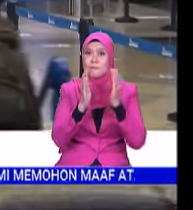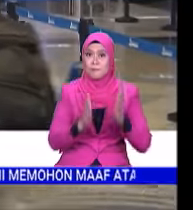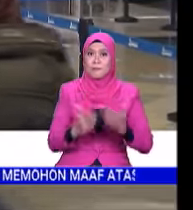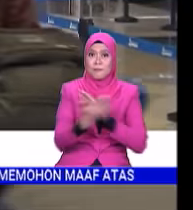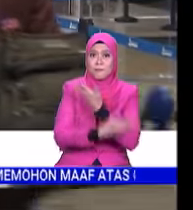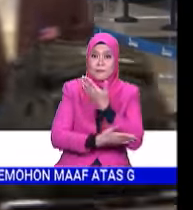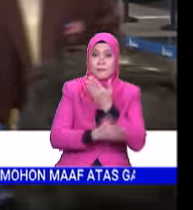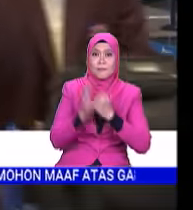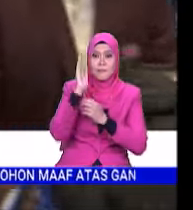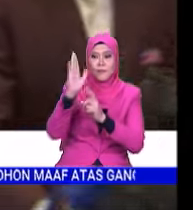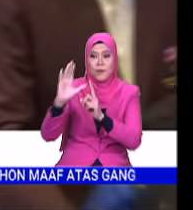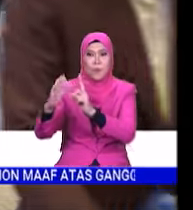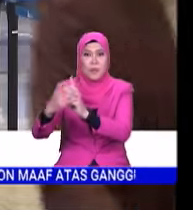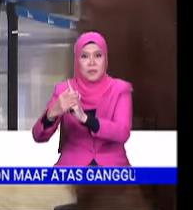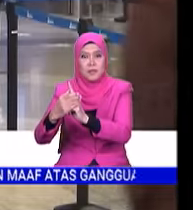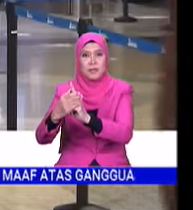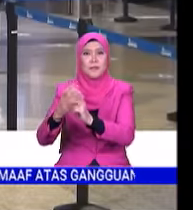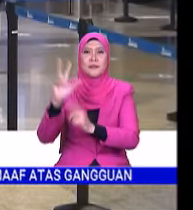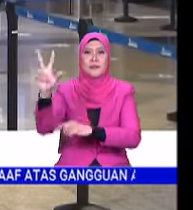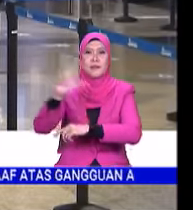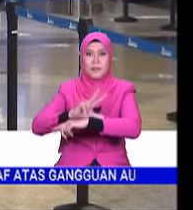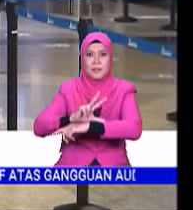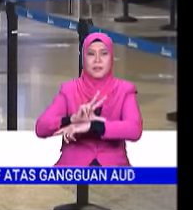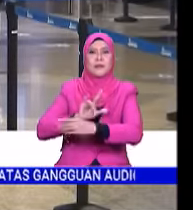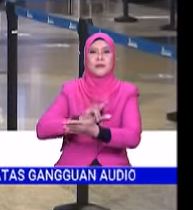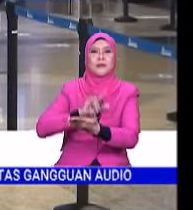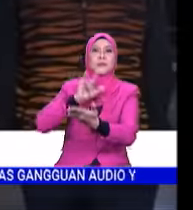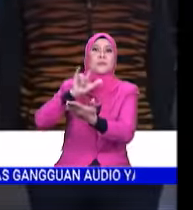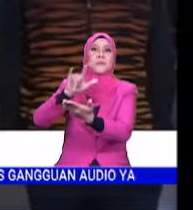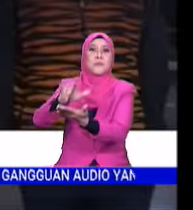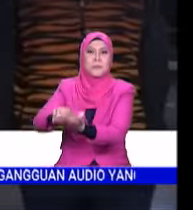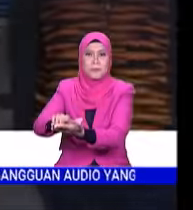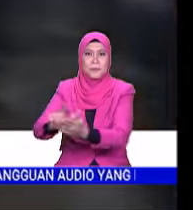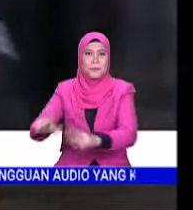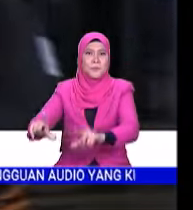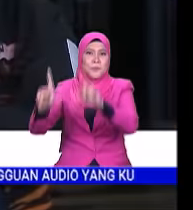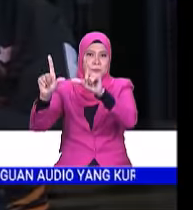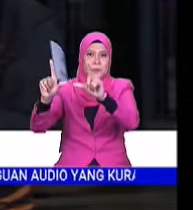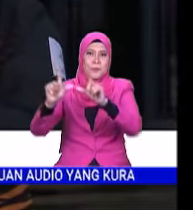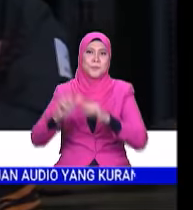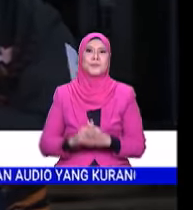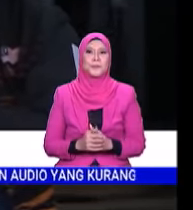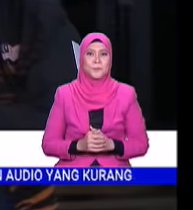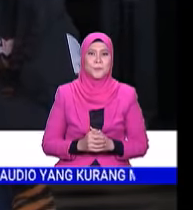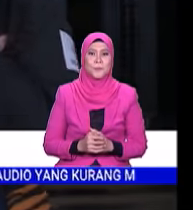bakal menjalani kuarantin selama tiga hari setibanya di Tokyo.